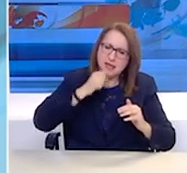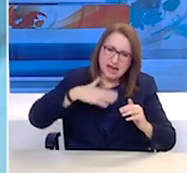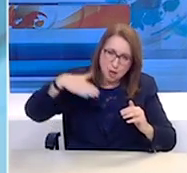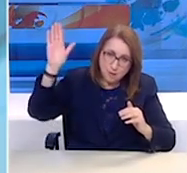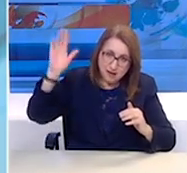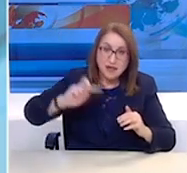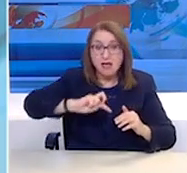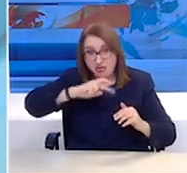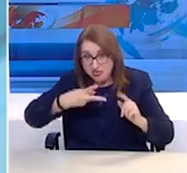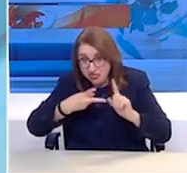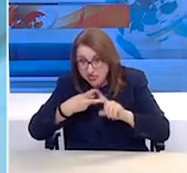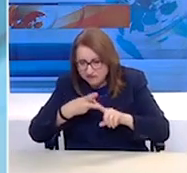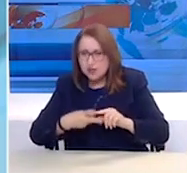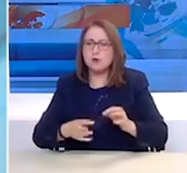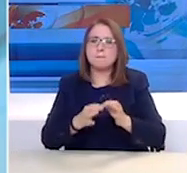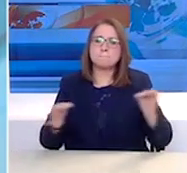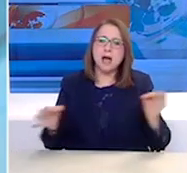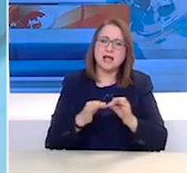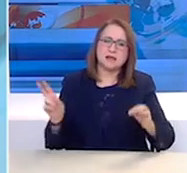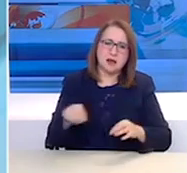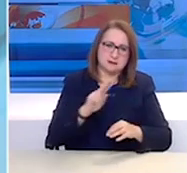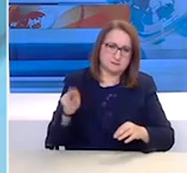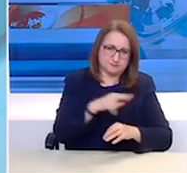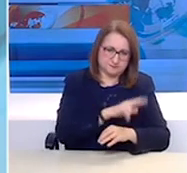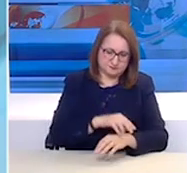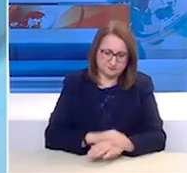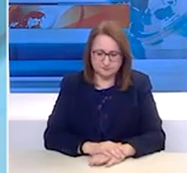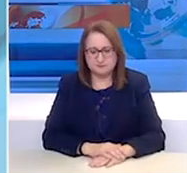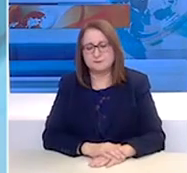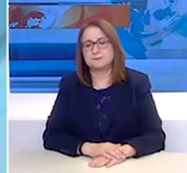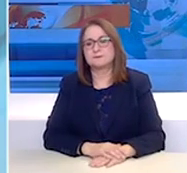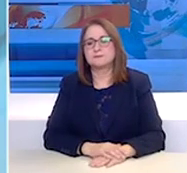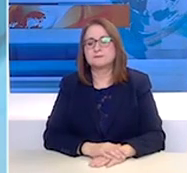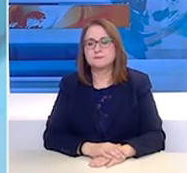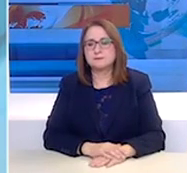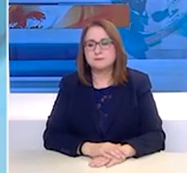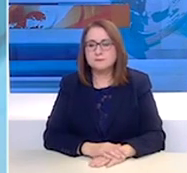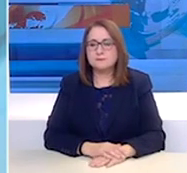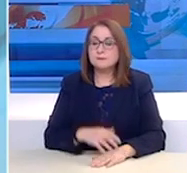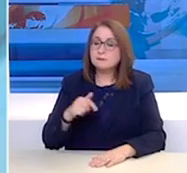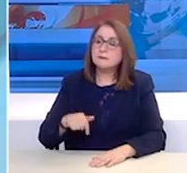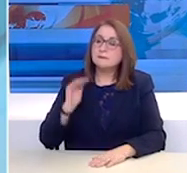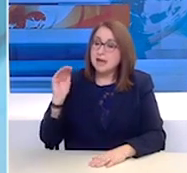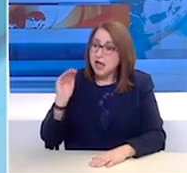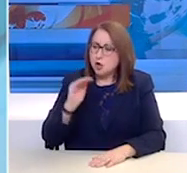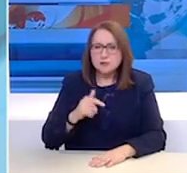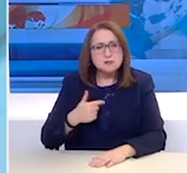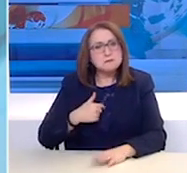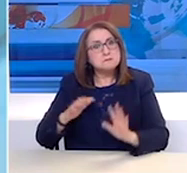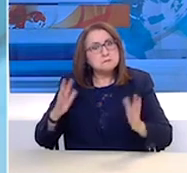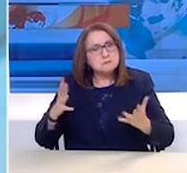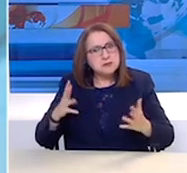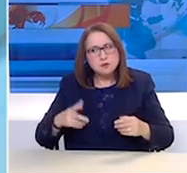κυρία Γαϊτανίδη από την εφημερίδα Τα Νέα. Υπάρχει περίπτωση το δεύτερο κύμα να μας εκπλήξει και να έρθει στη χώρα μας νωρίτερα από